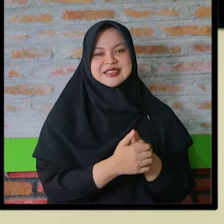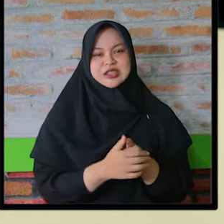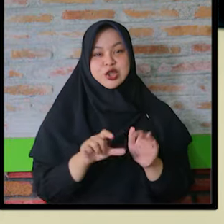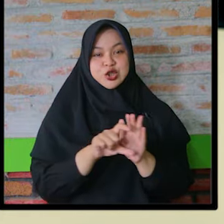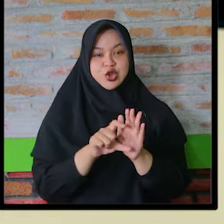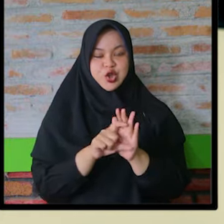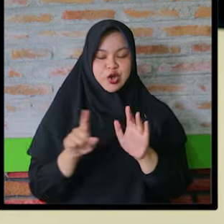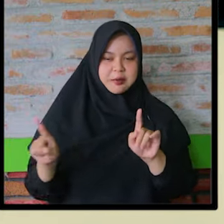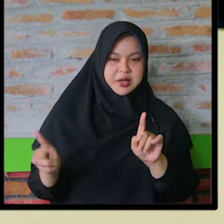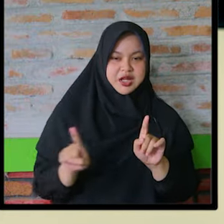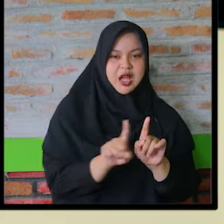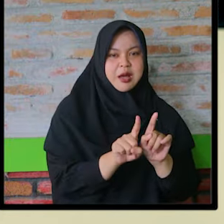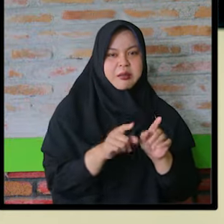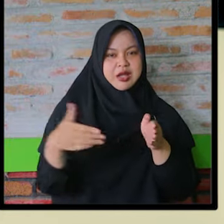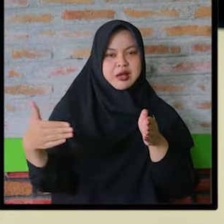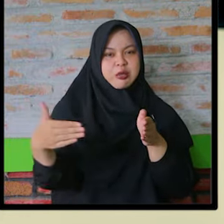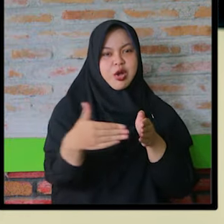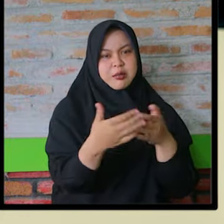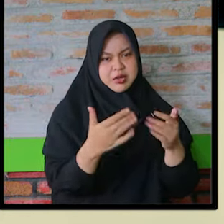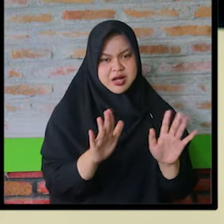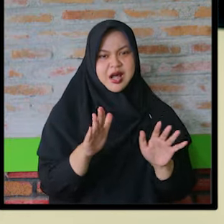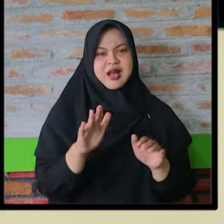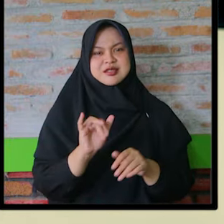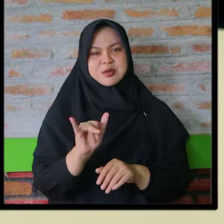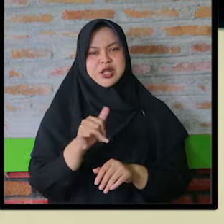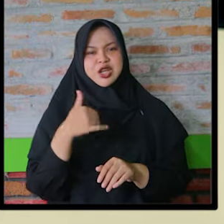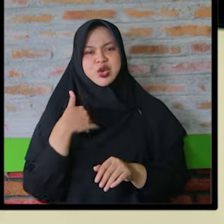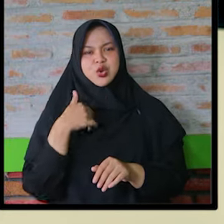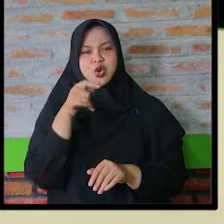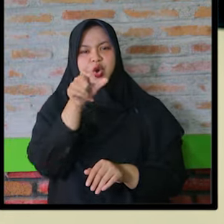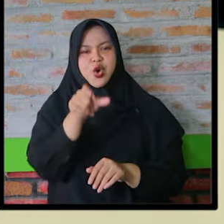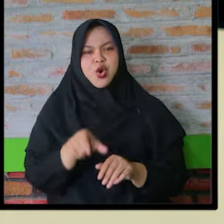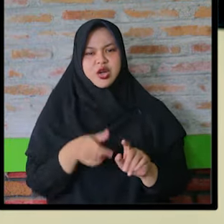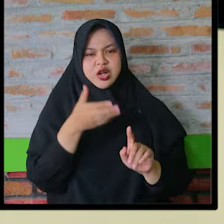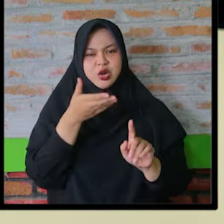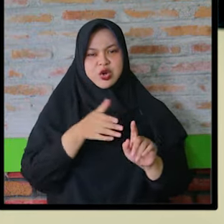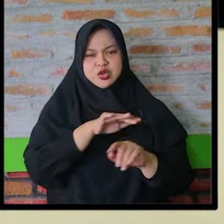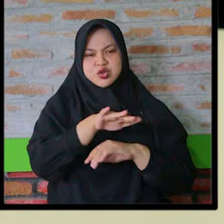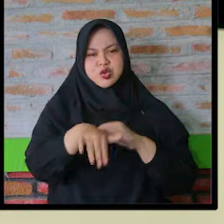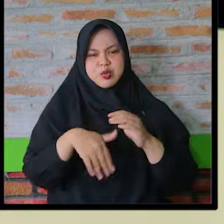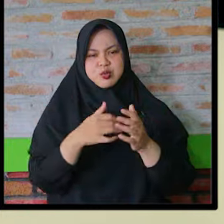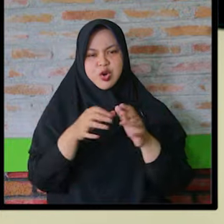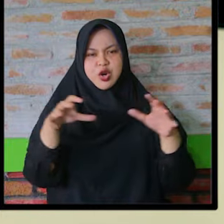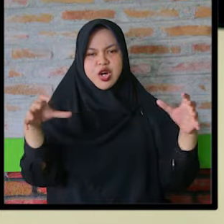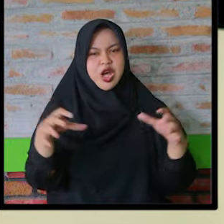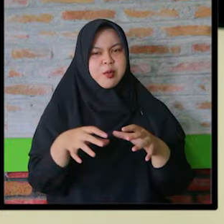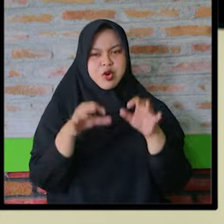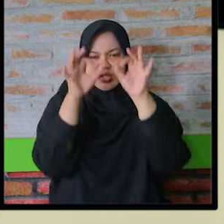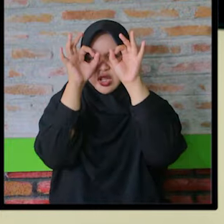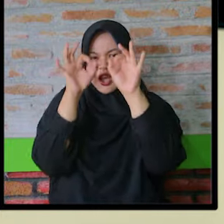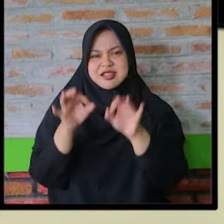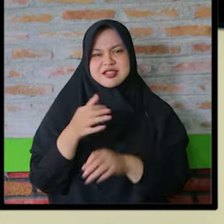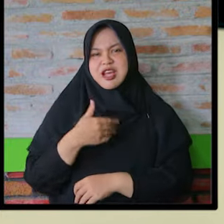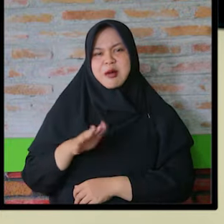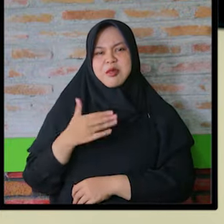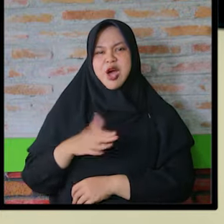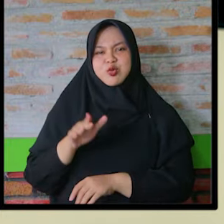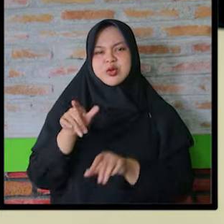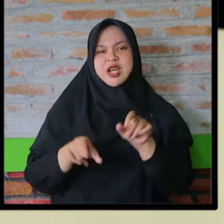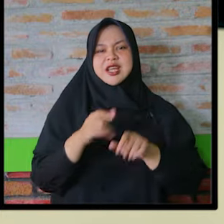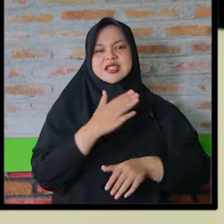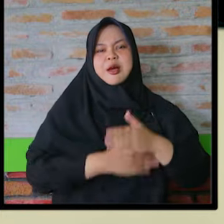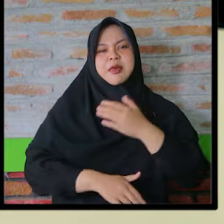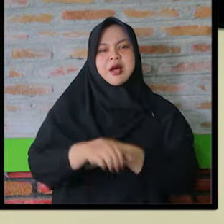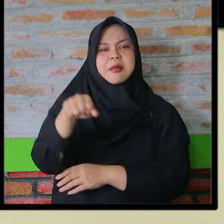mendampingi gitu W ada kita pernah begitu orangnya di dalam semua kayak mencegah mau jadi saksi enggak mau punya Nas karena